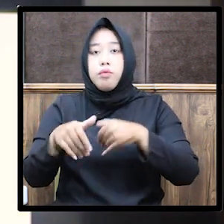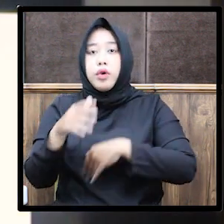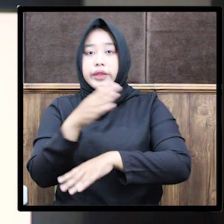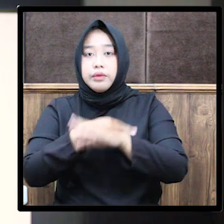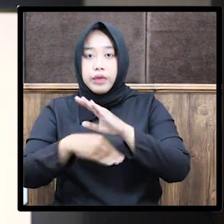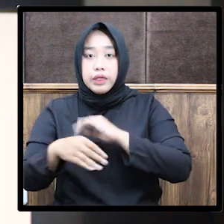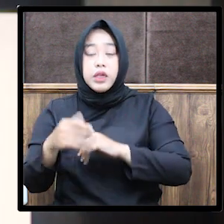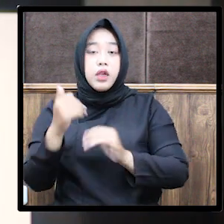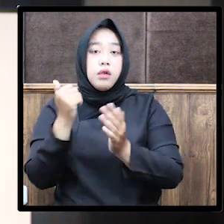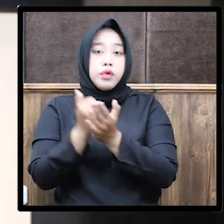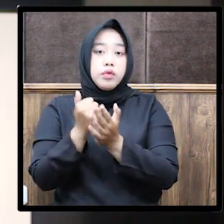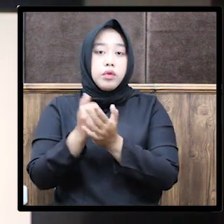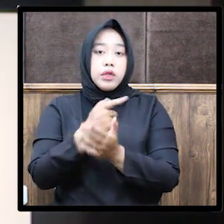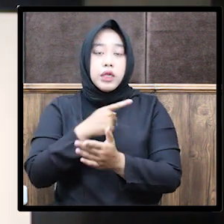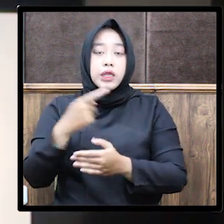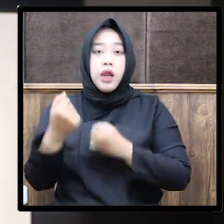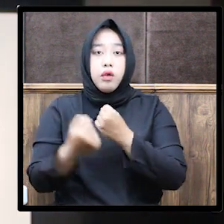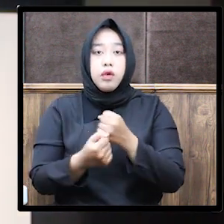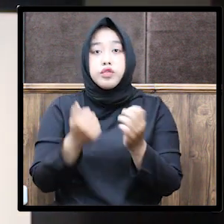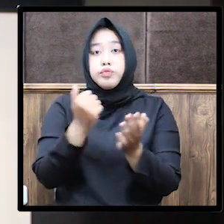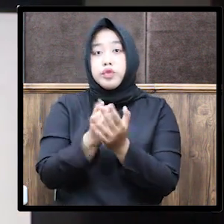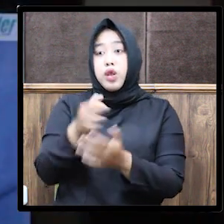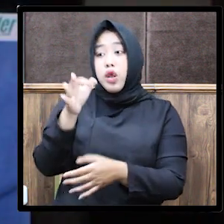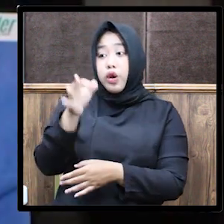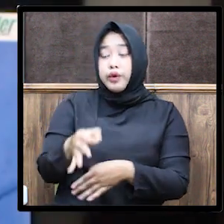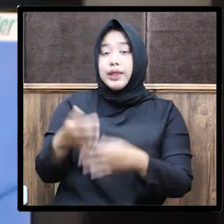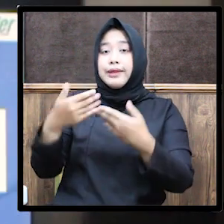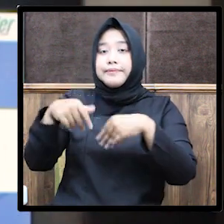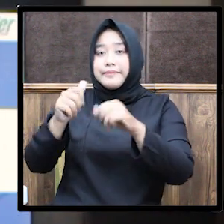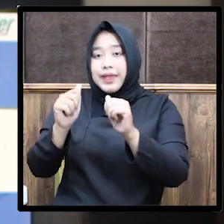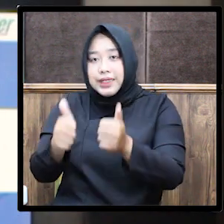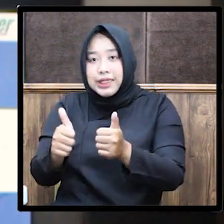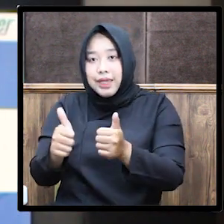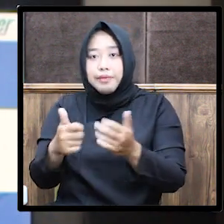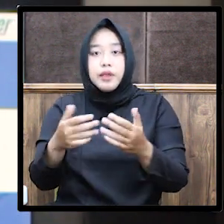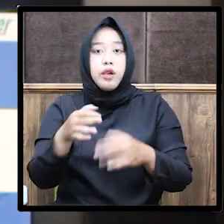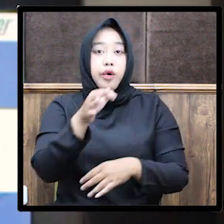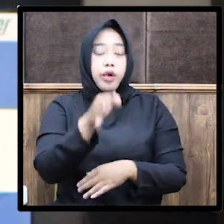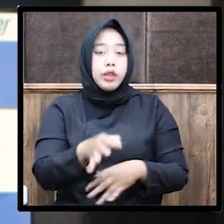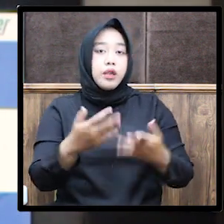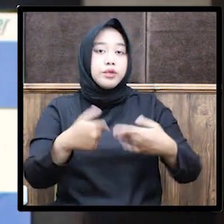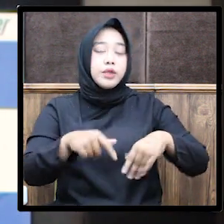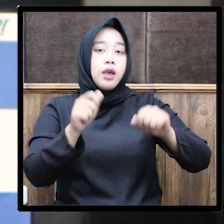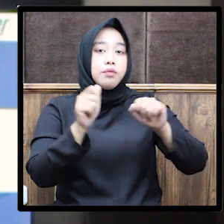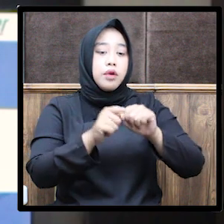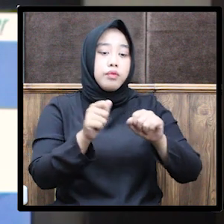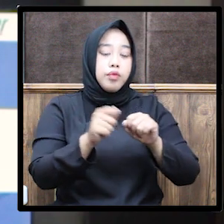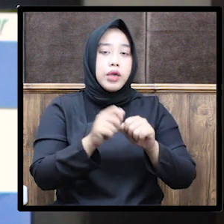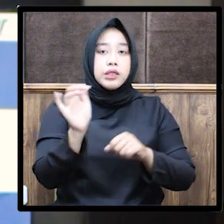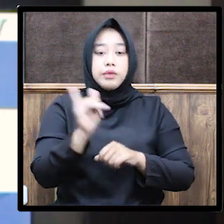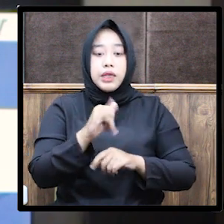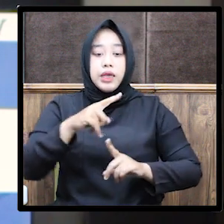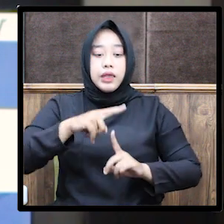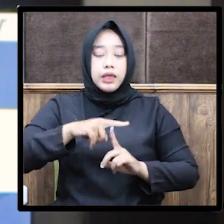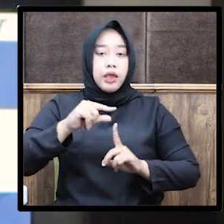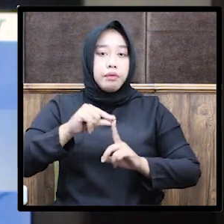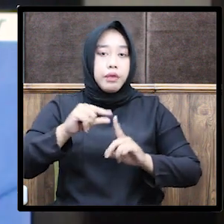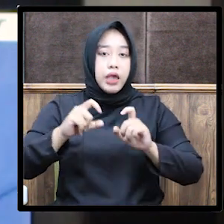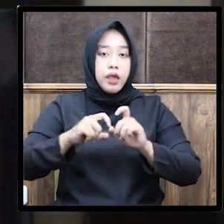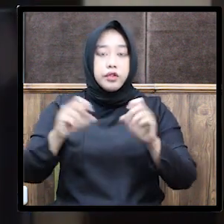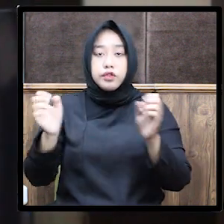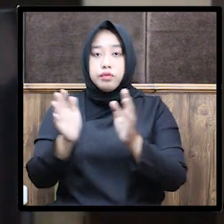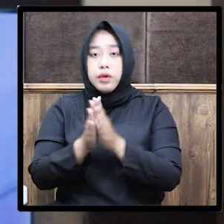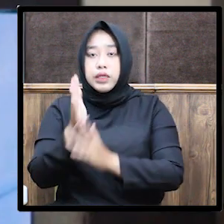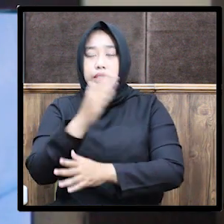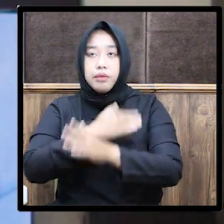dan sebenarnya di kota sudah siap gitu ya, sudah membuat misalnya di TPS dengan jumlah disabilitas tinggi